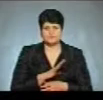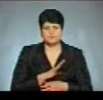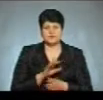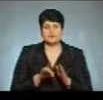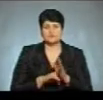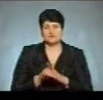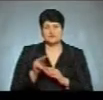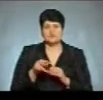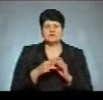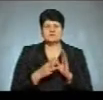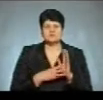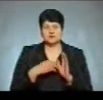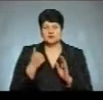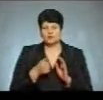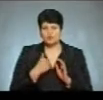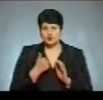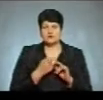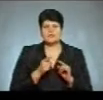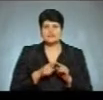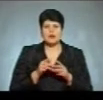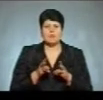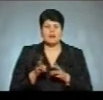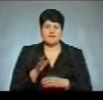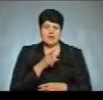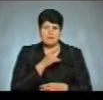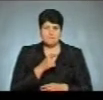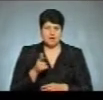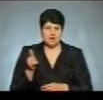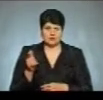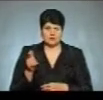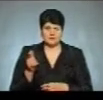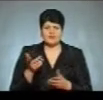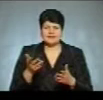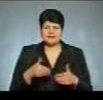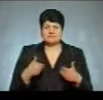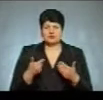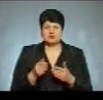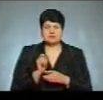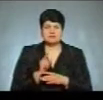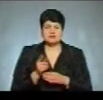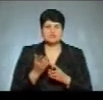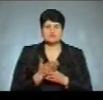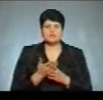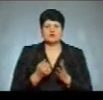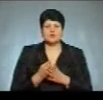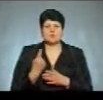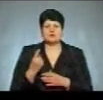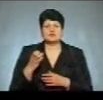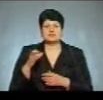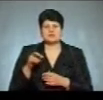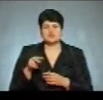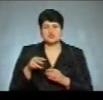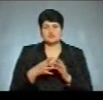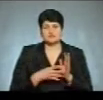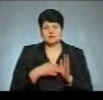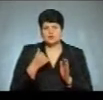розпочинаючи у 2018 році, на цей опалювальний період, які звернулися за призначенням субсидії до 1 січня